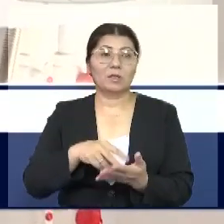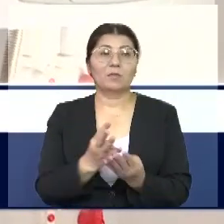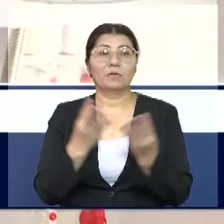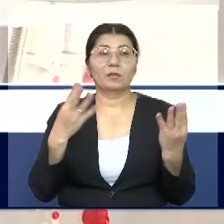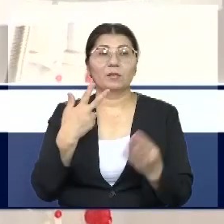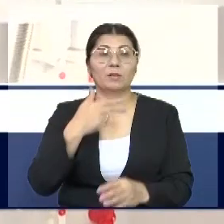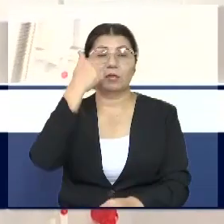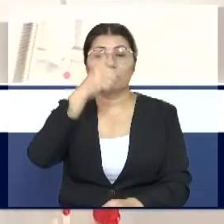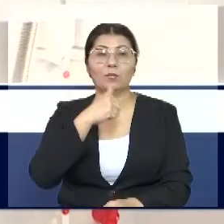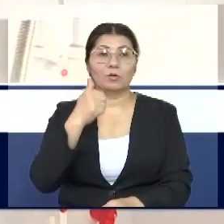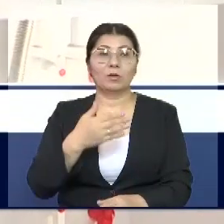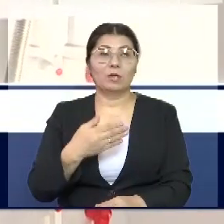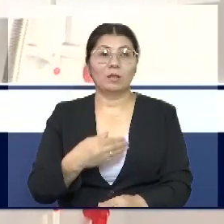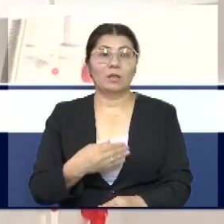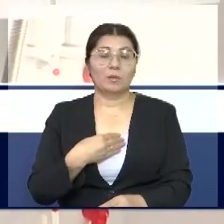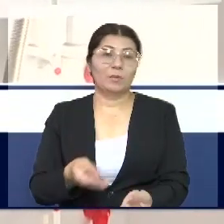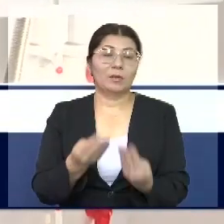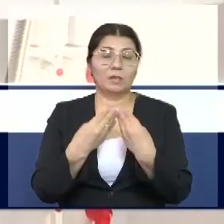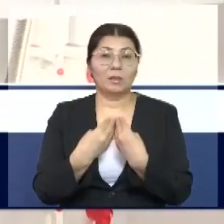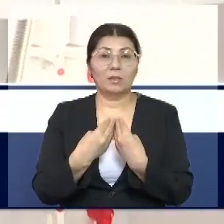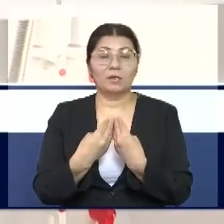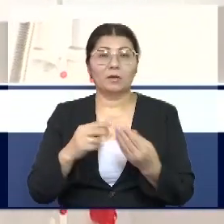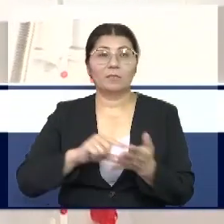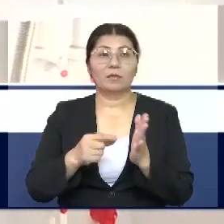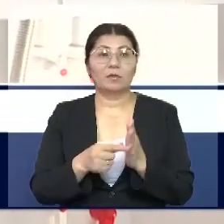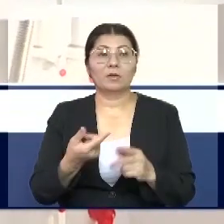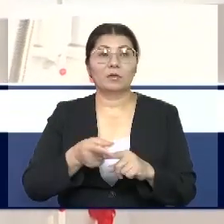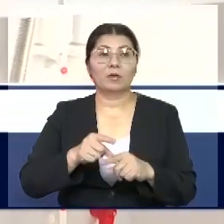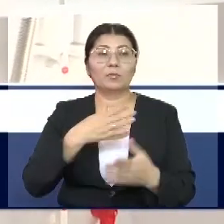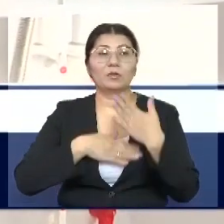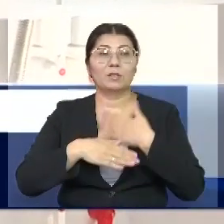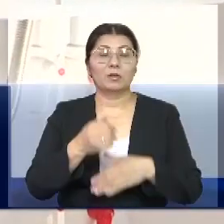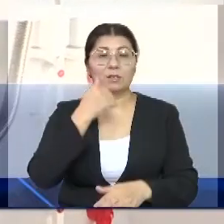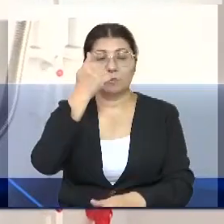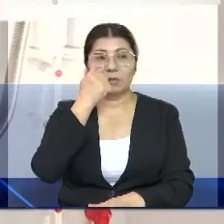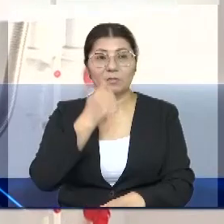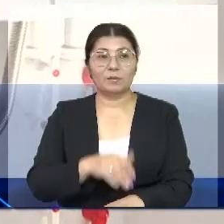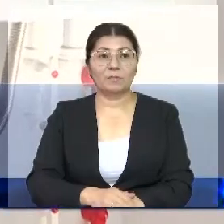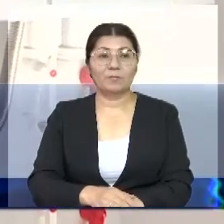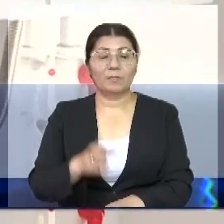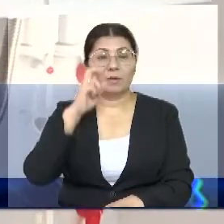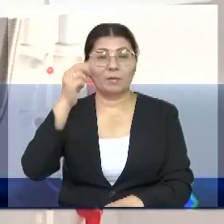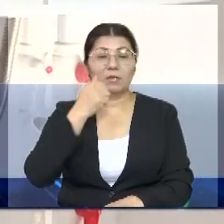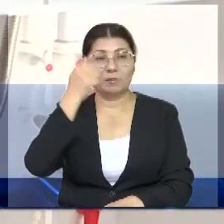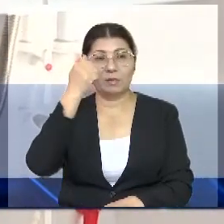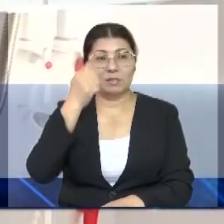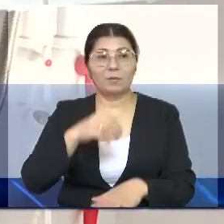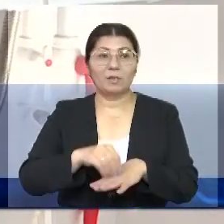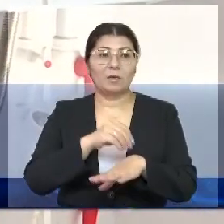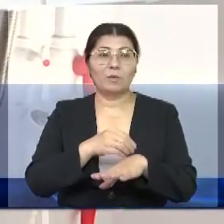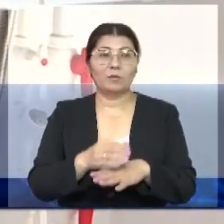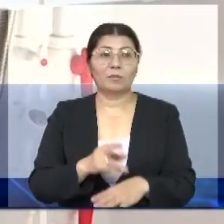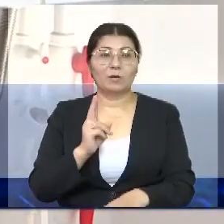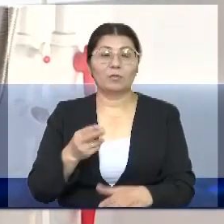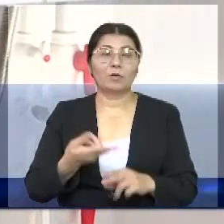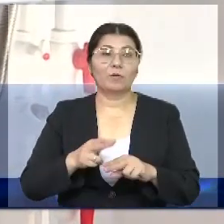течение 3 лет мне вручили квартиру. Я очень рада. Спасибо государству, спасибо, кто в